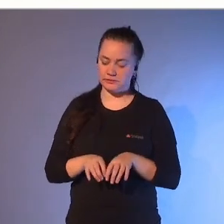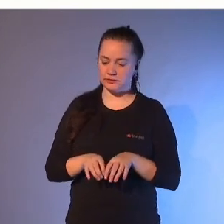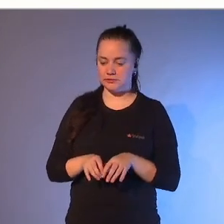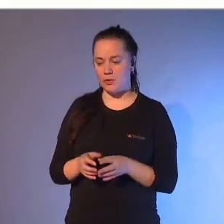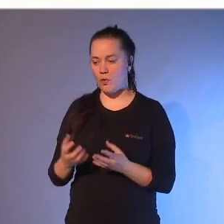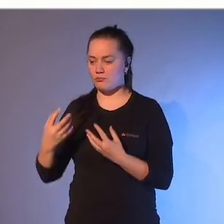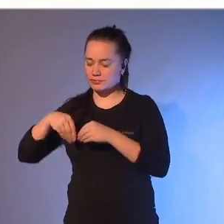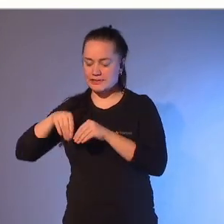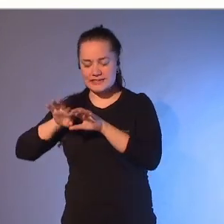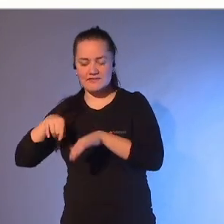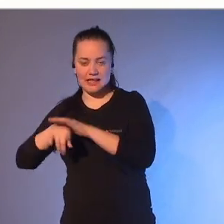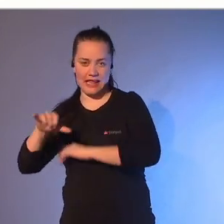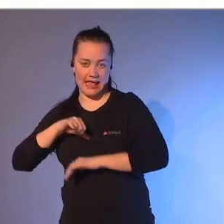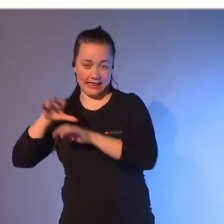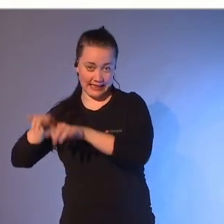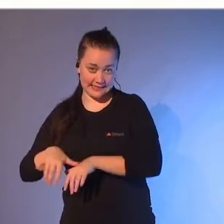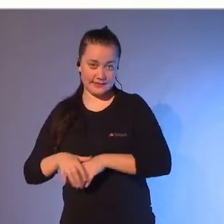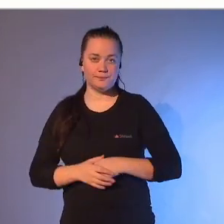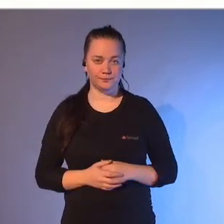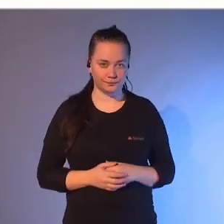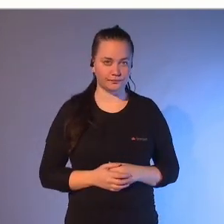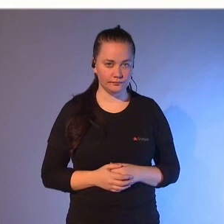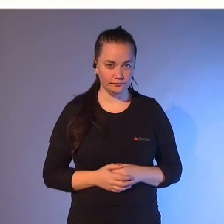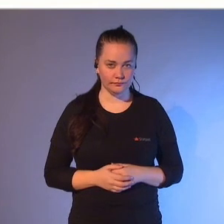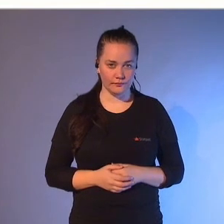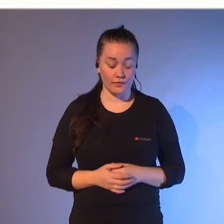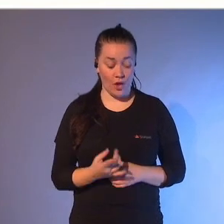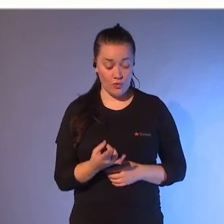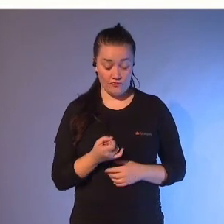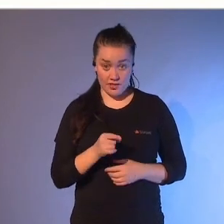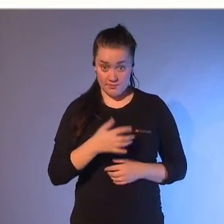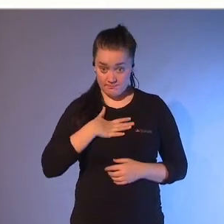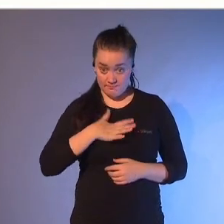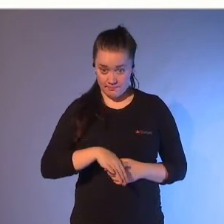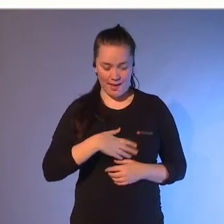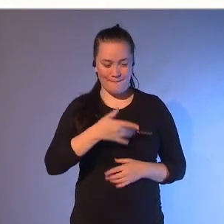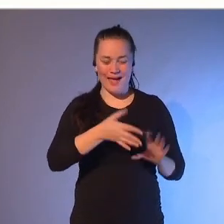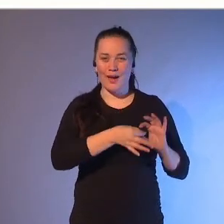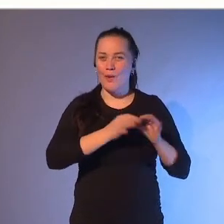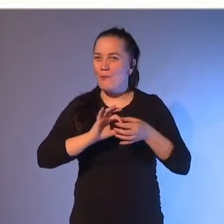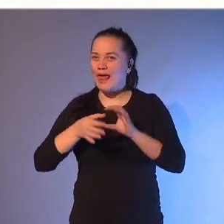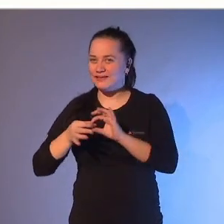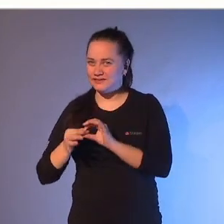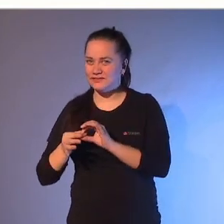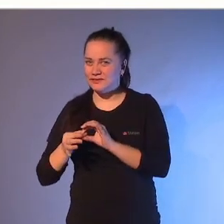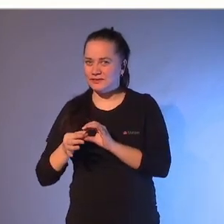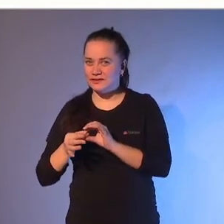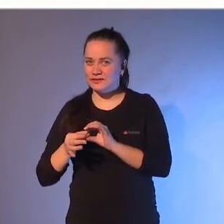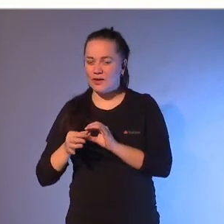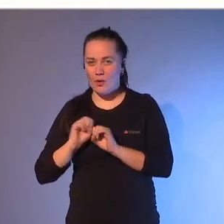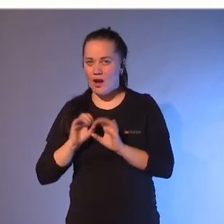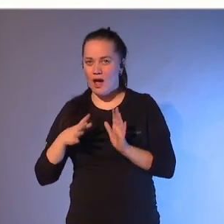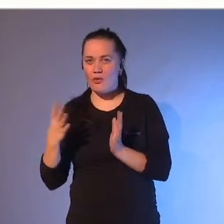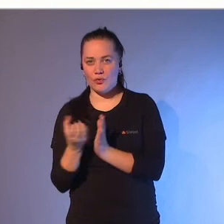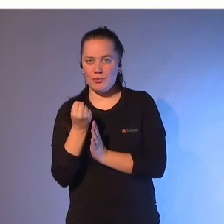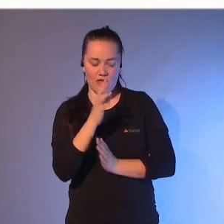egen tekst. Altså, utfordringen her det at det mye mer komplekst å få utbytte